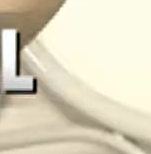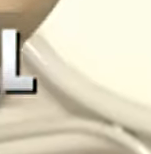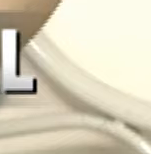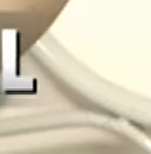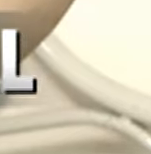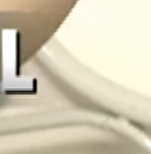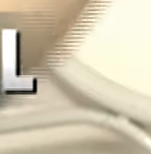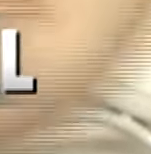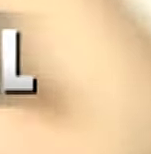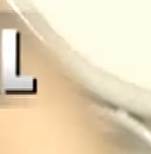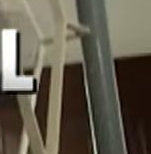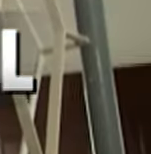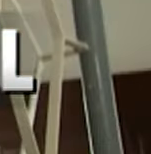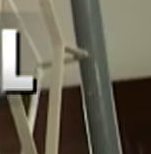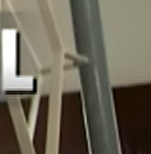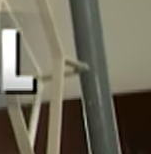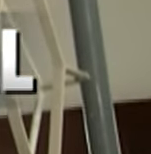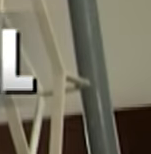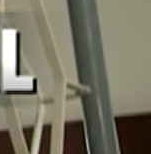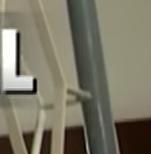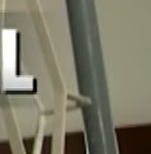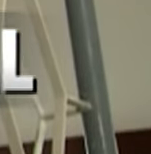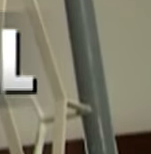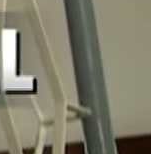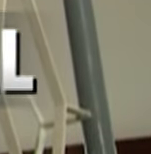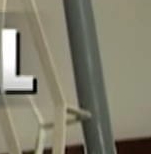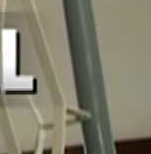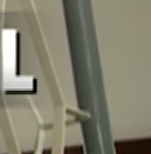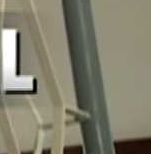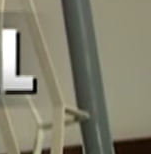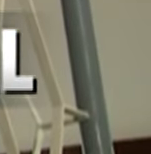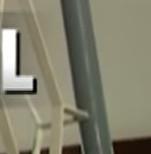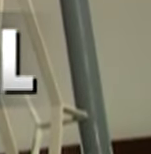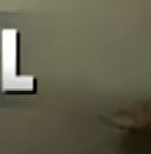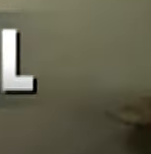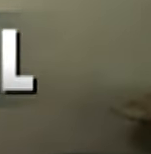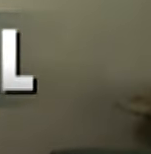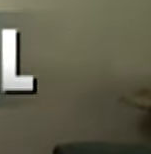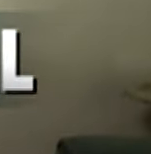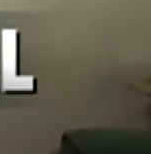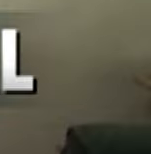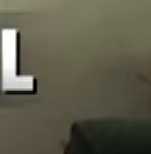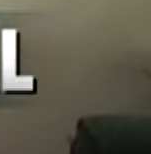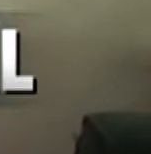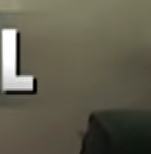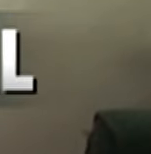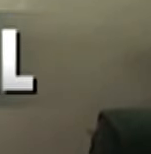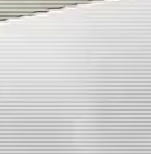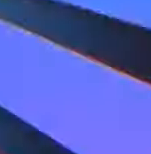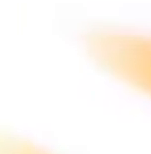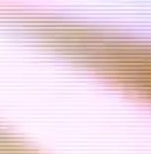yan, kahit na nga sa paggastos para sa pag-ibig eh. Pag-usapan natin yan mamaya sa payong kapatid.